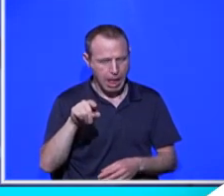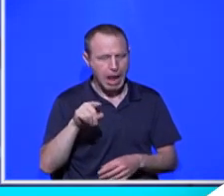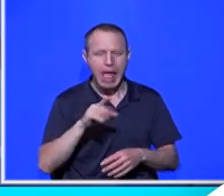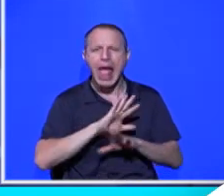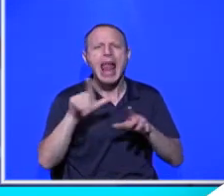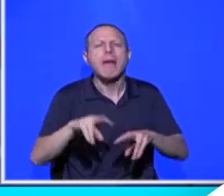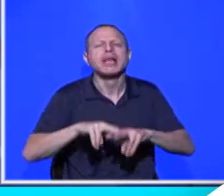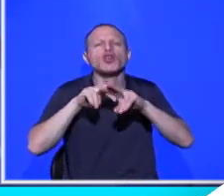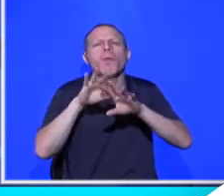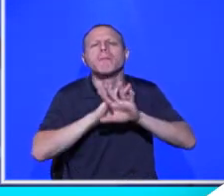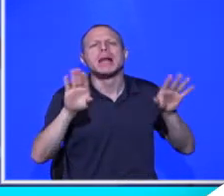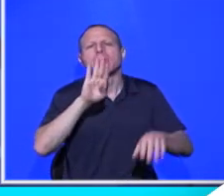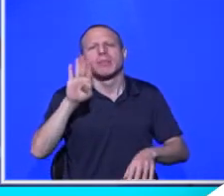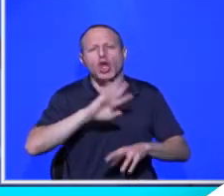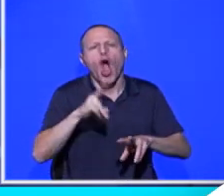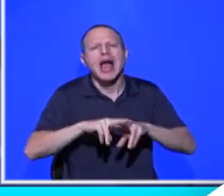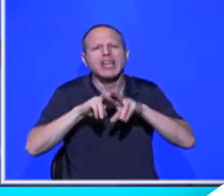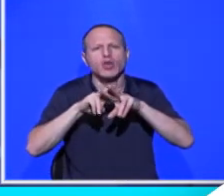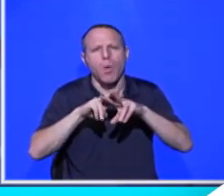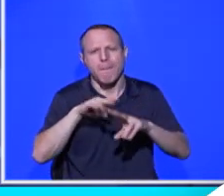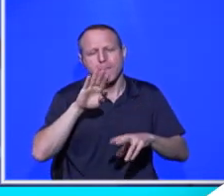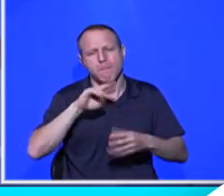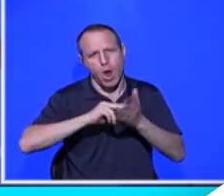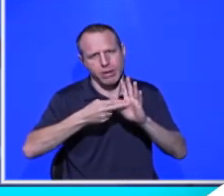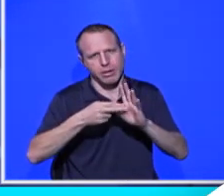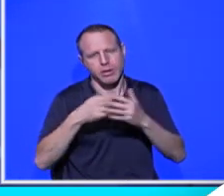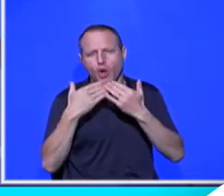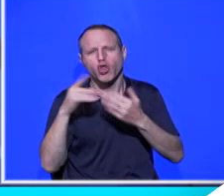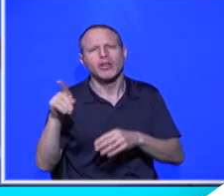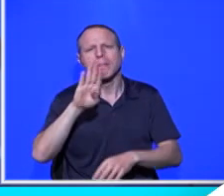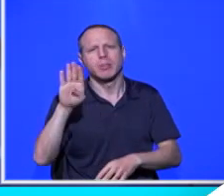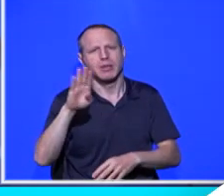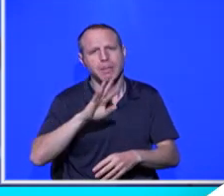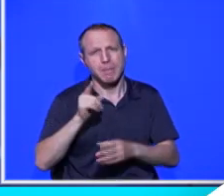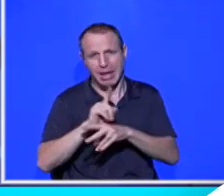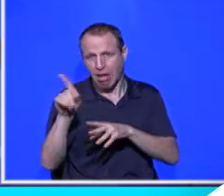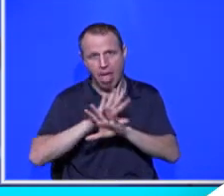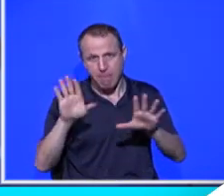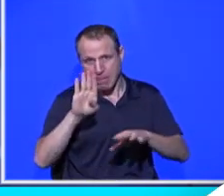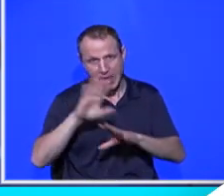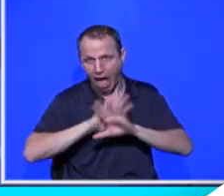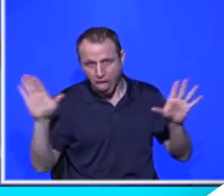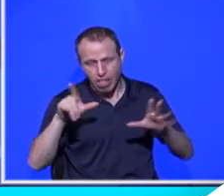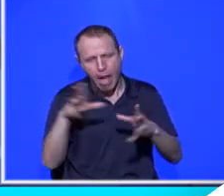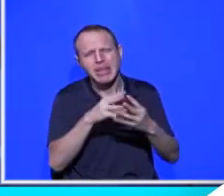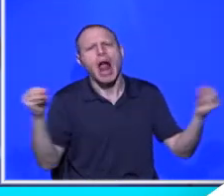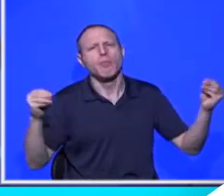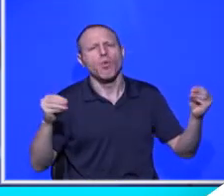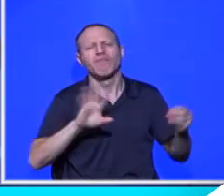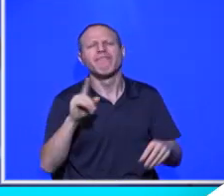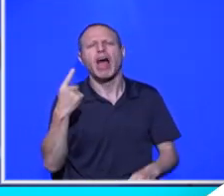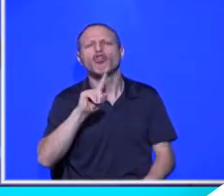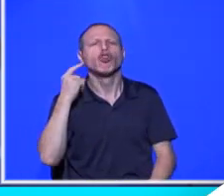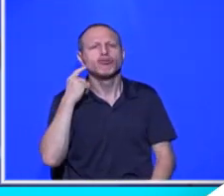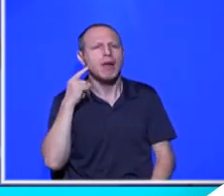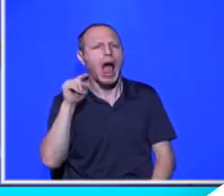בלעדי נתניהו. כל קיומם הפוליטי הוא הודות לנתניהו. ברגע שהוא לא יהיה, הם יתעדו, ואף אחד לא היה שומע עליהם לולא נתניהו.